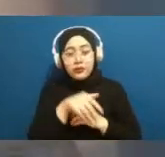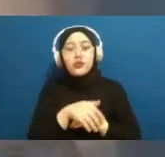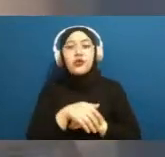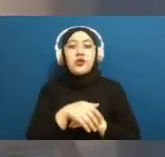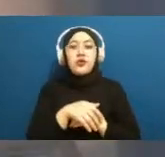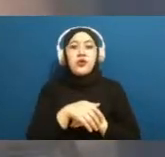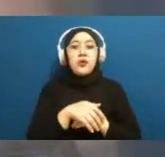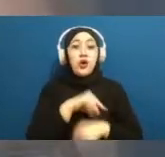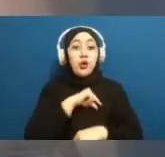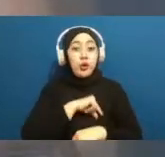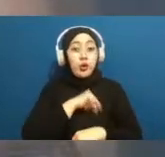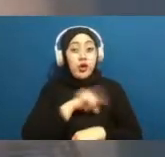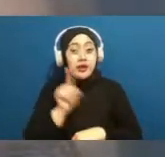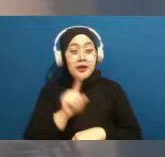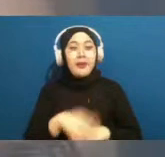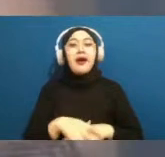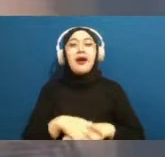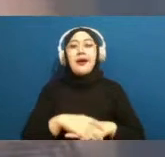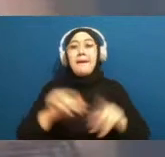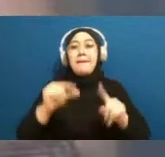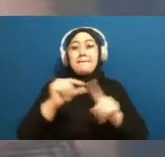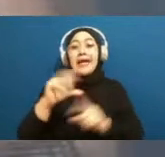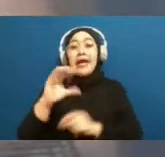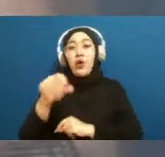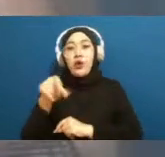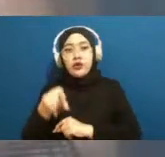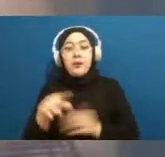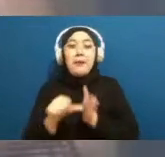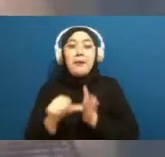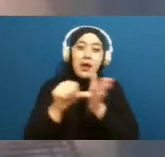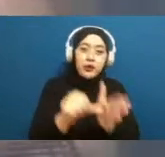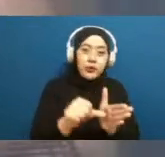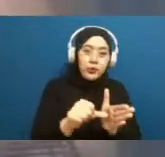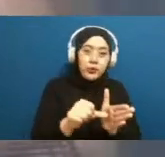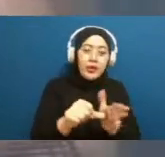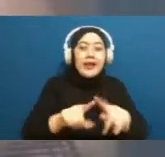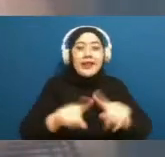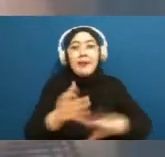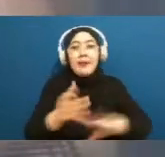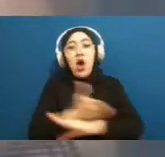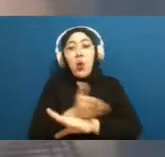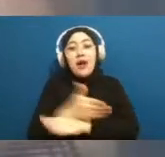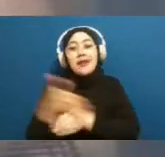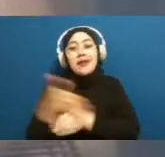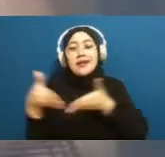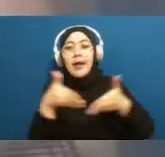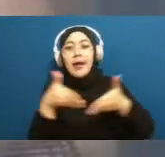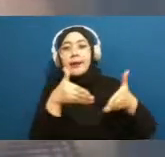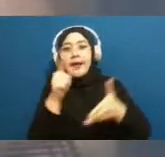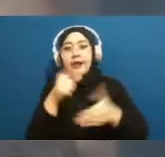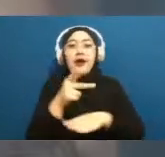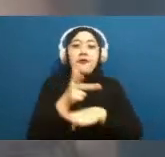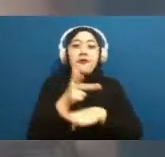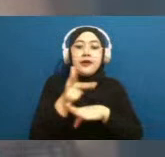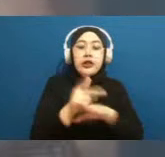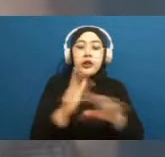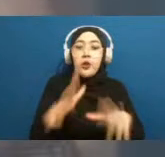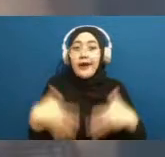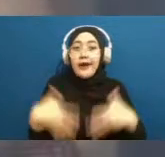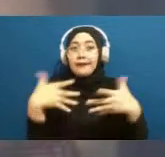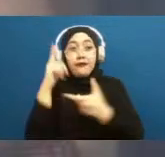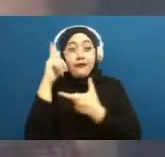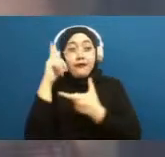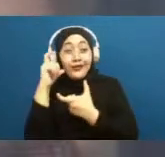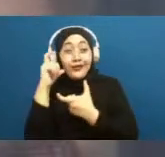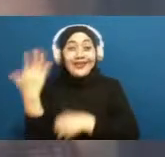open PO tadi itu bisa tentunya dengan strategi awal ada video atau ada foto yang Kak Rachel juga